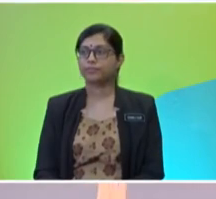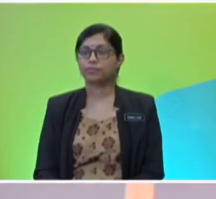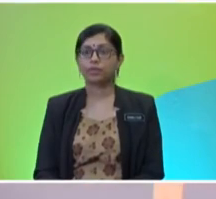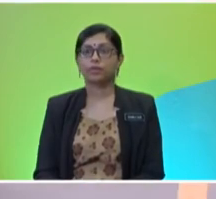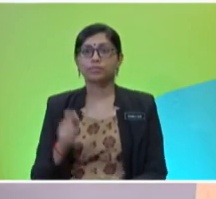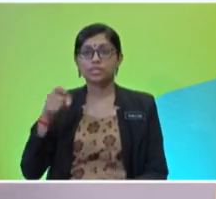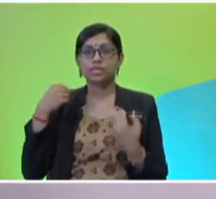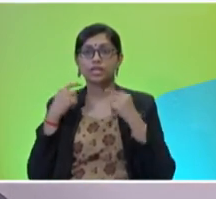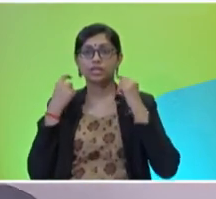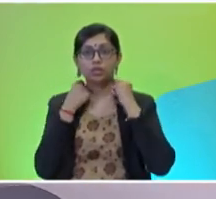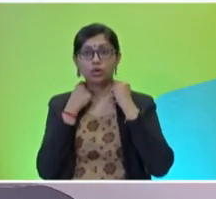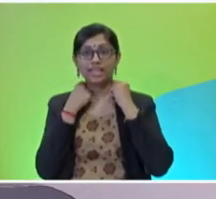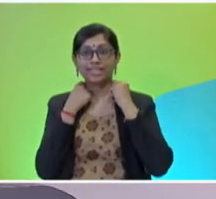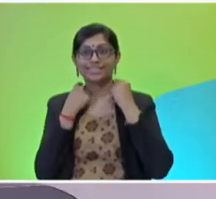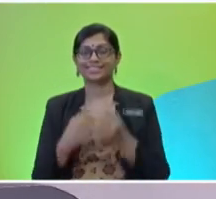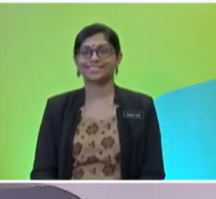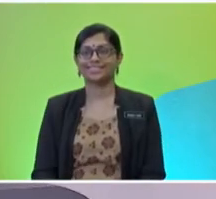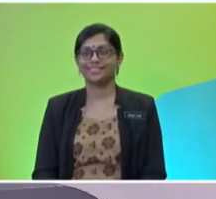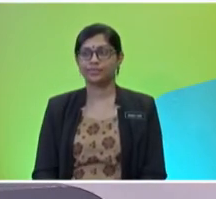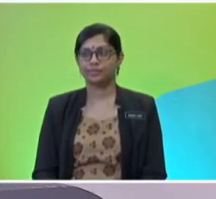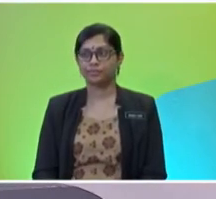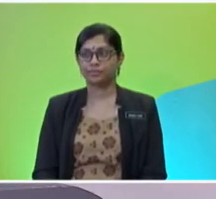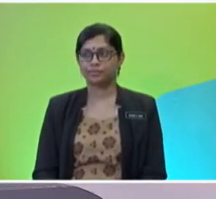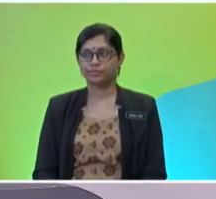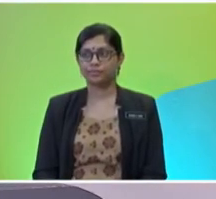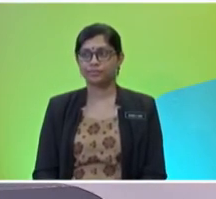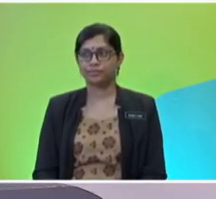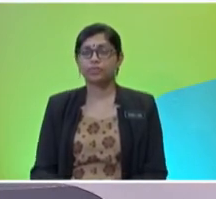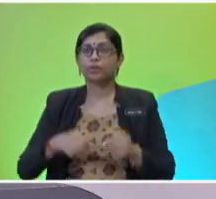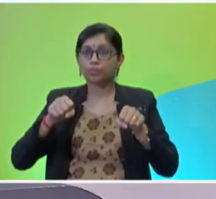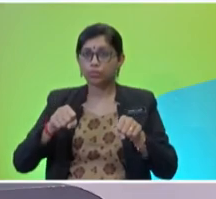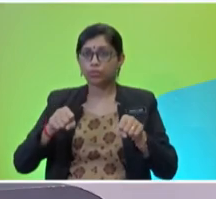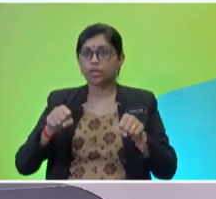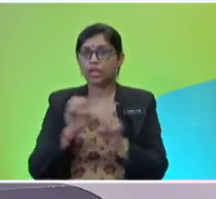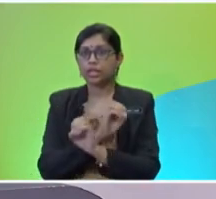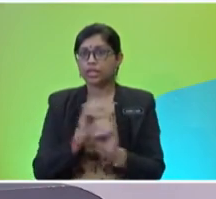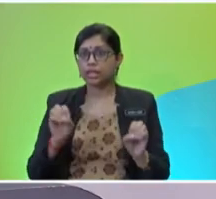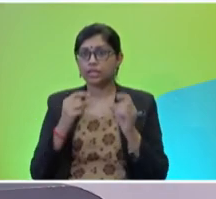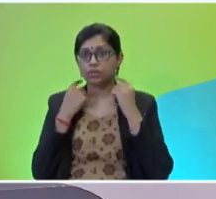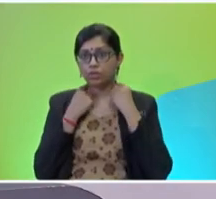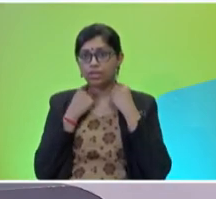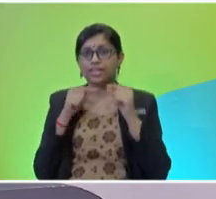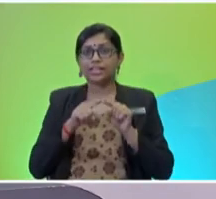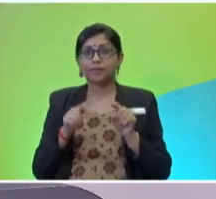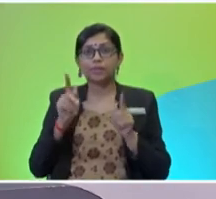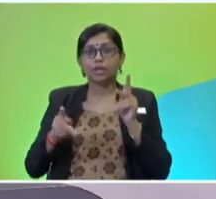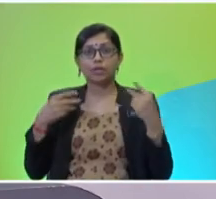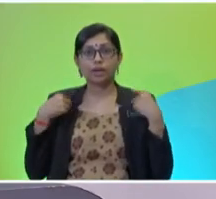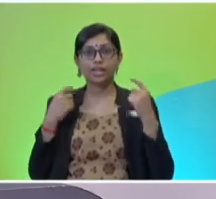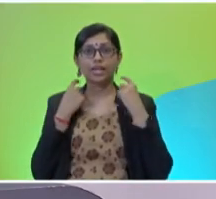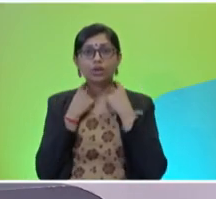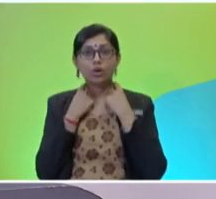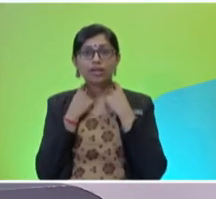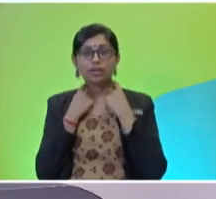berkolar. Murid-murid boleh juga pakai baju sukan tanpa collar, tapi berkolar ini akan nampak lebih kemas, nampak